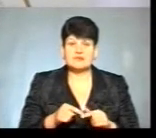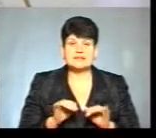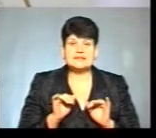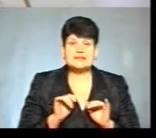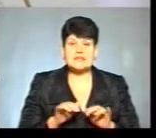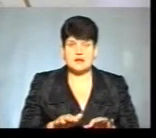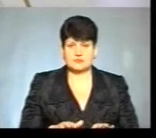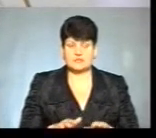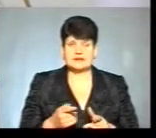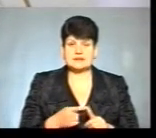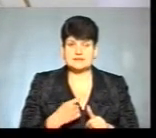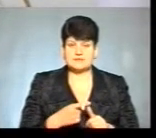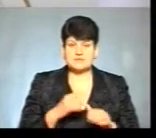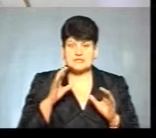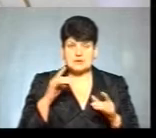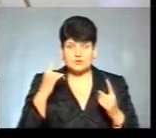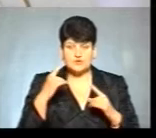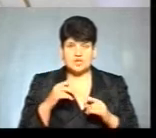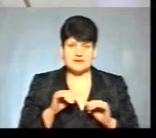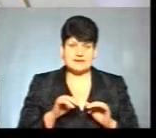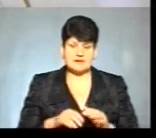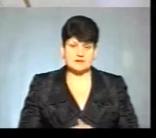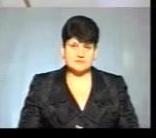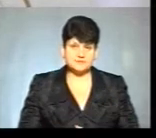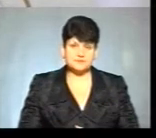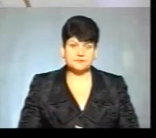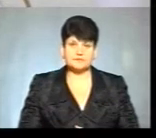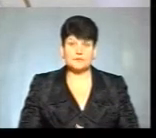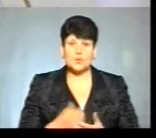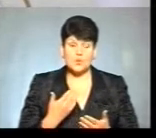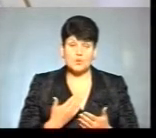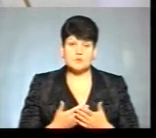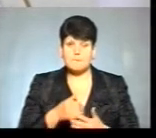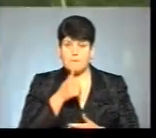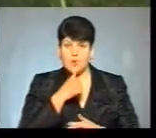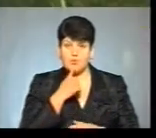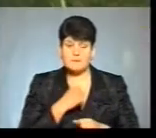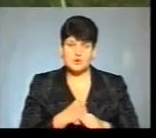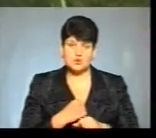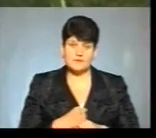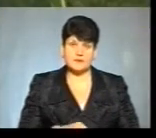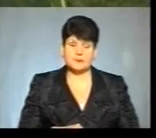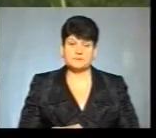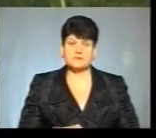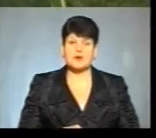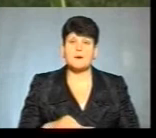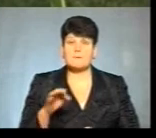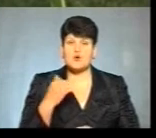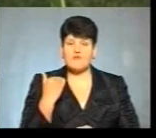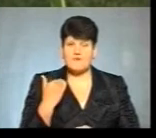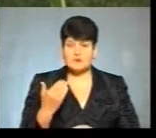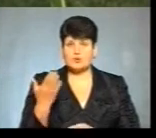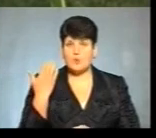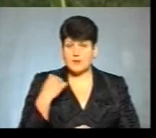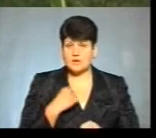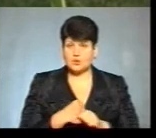який називається законотворча діяльність. От, і пробуємо працювати. От якраз про вашу попередню роботу.